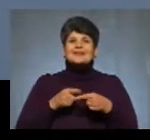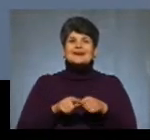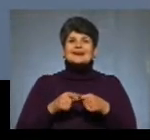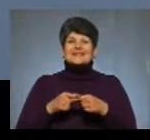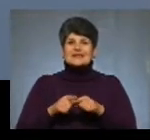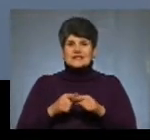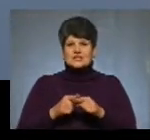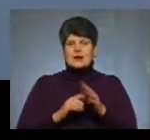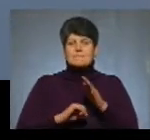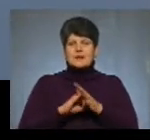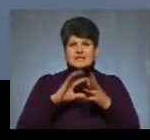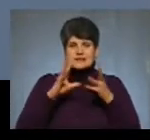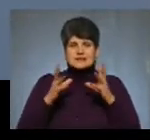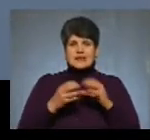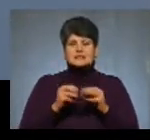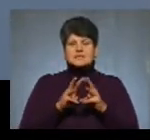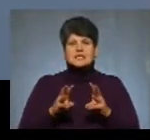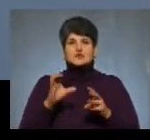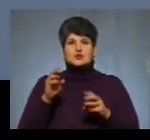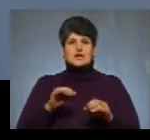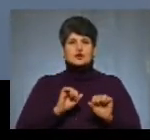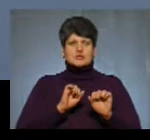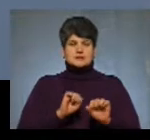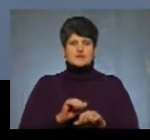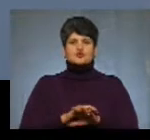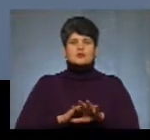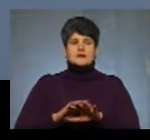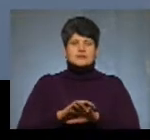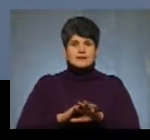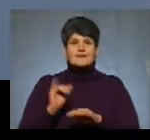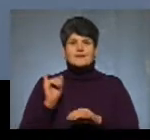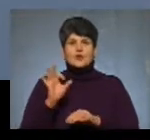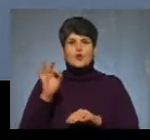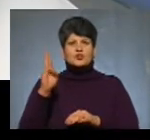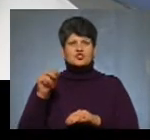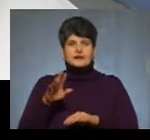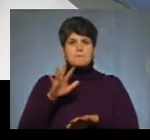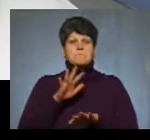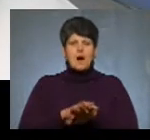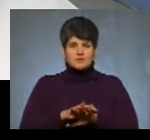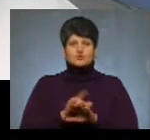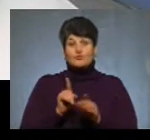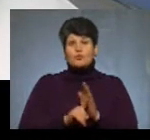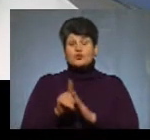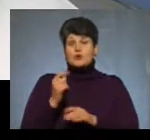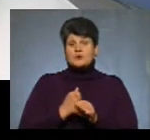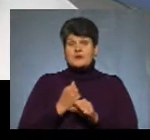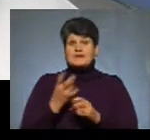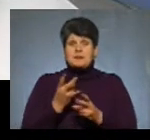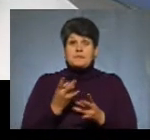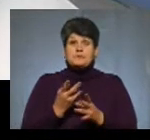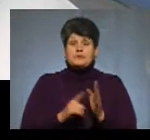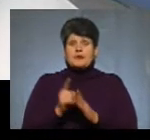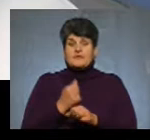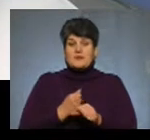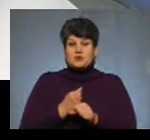базами даних Міністерства управління соціального захисту, місцевих управлінь соціального захисту і Ощадбанком. Для того, щоб він запрацював, треба відпрацювати